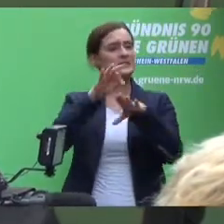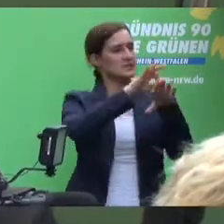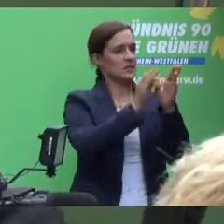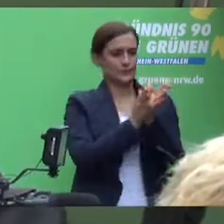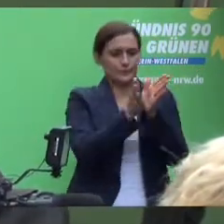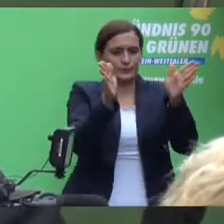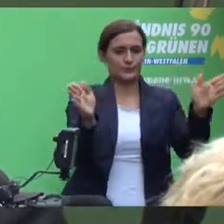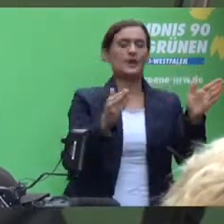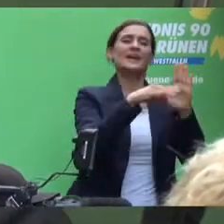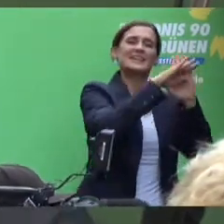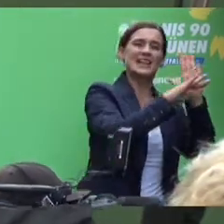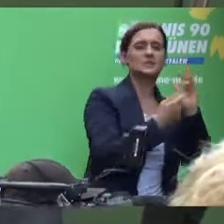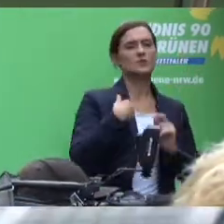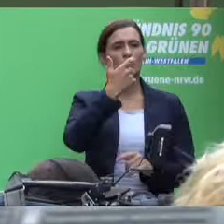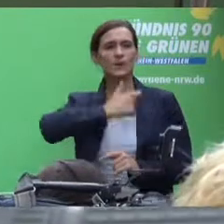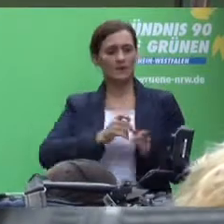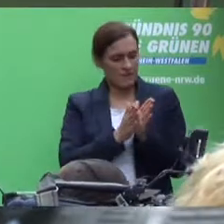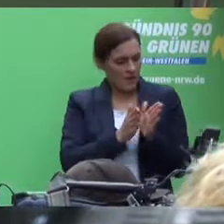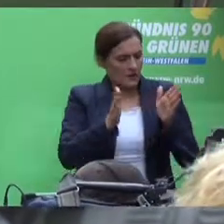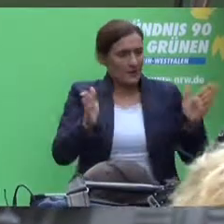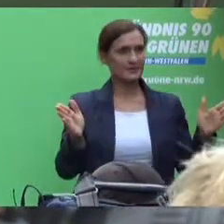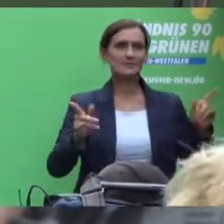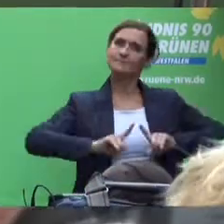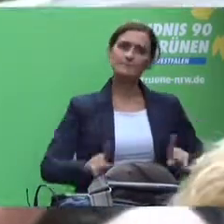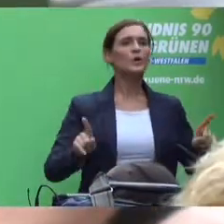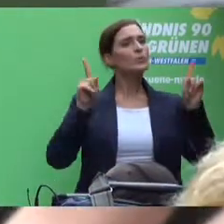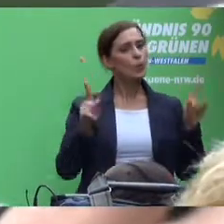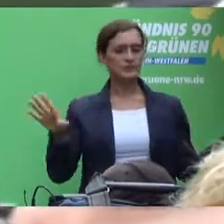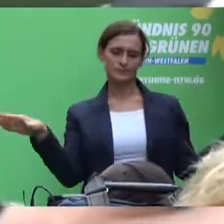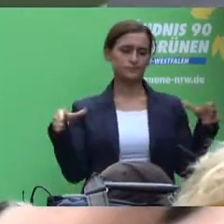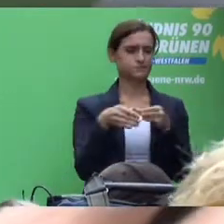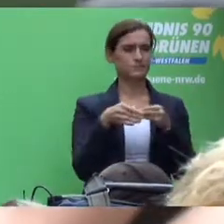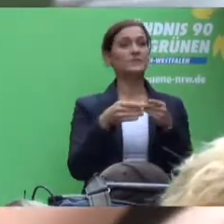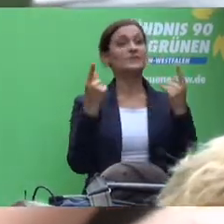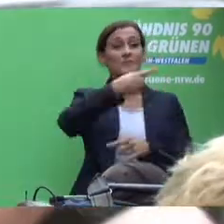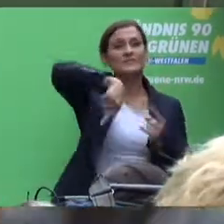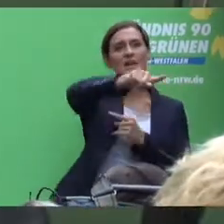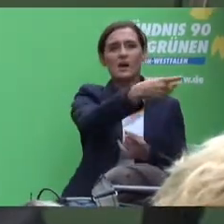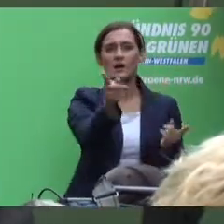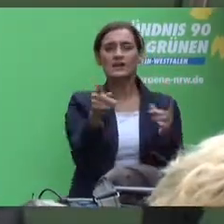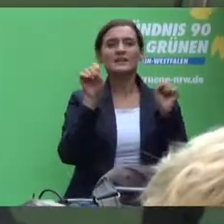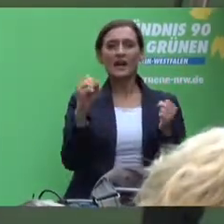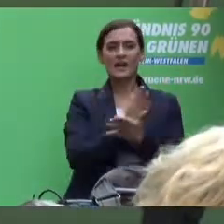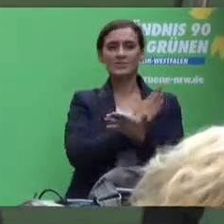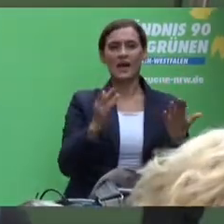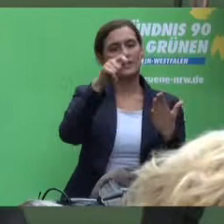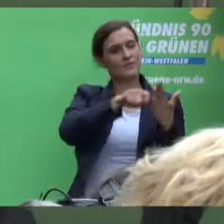dieser Auseinandersetzung geht es bei dieser Wahl. Sie haben die Wahl.